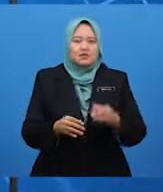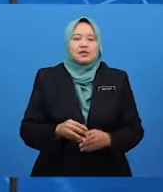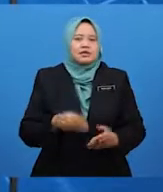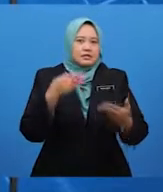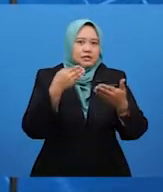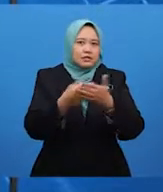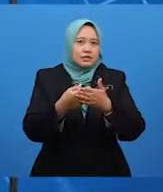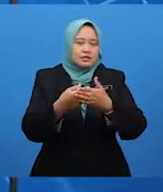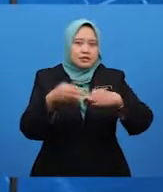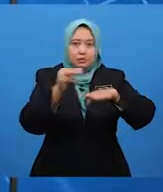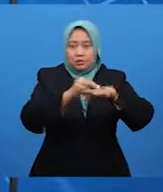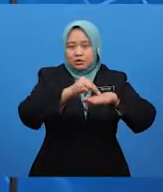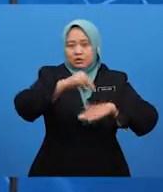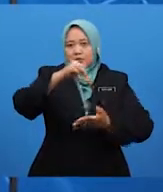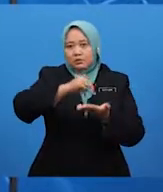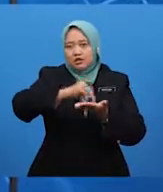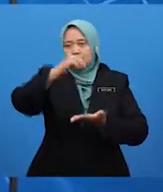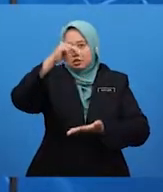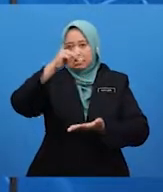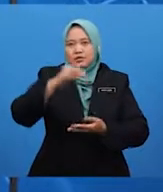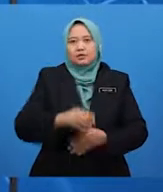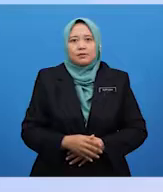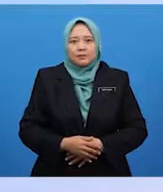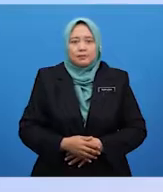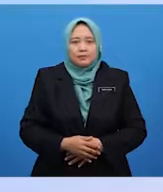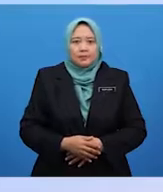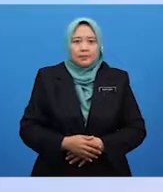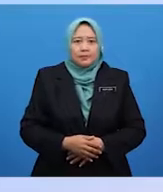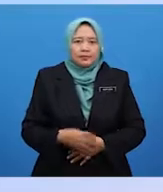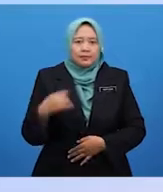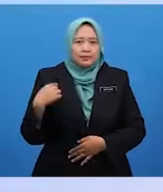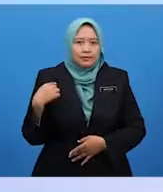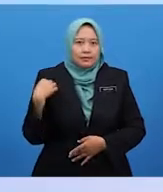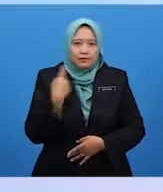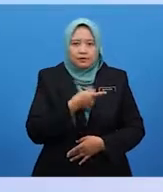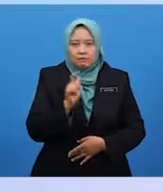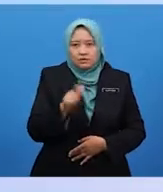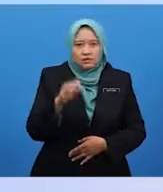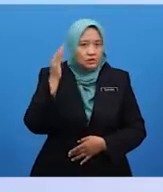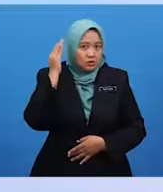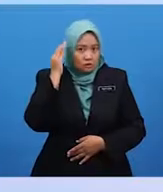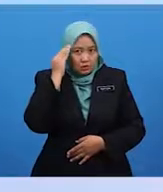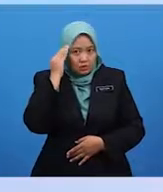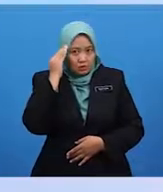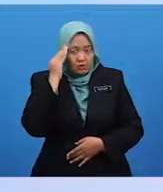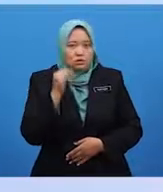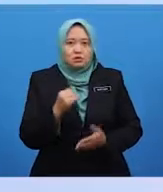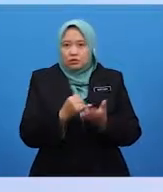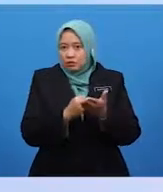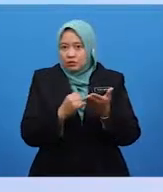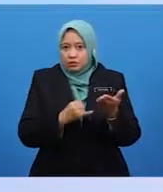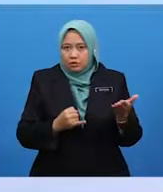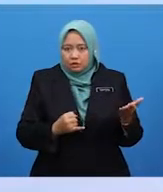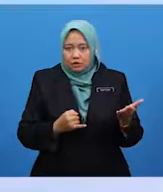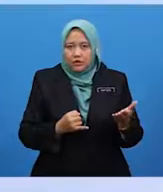melukis memang aktiviti yang banyak kita hasilkan. Betul. Tapi kita perlu tahu, lukisan adalah salah satu aktiviti penghasilan karya dalam